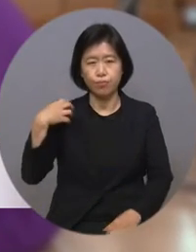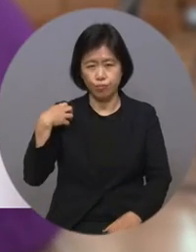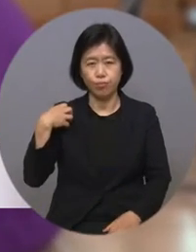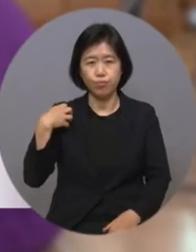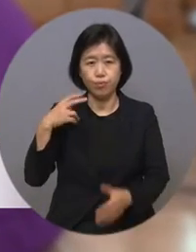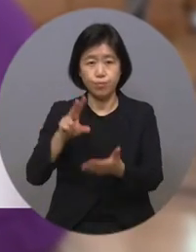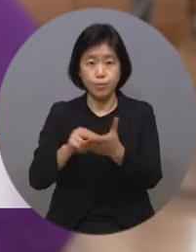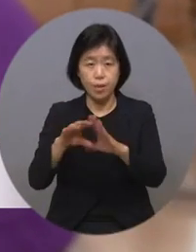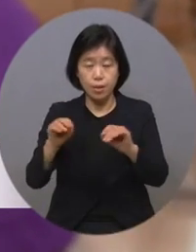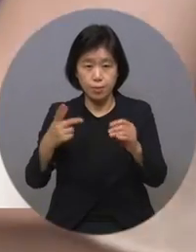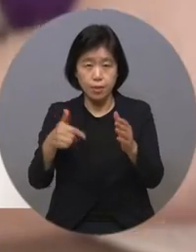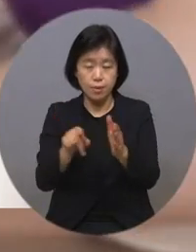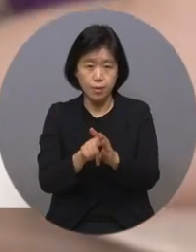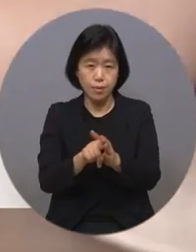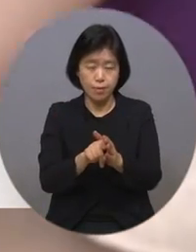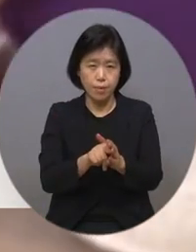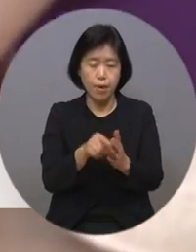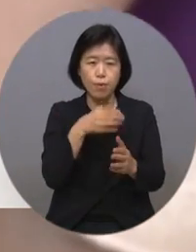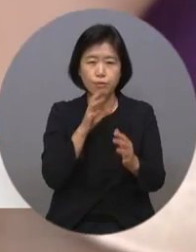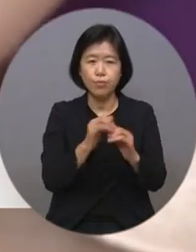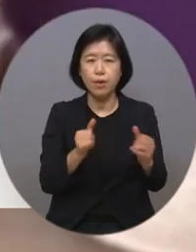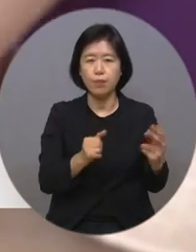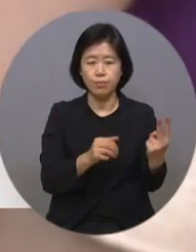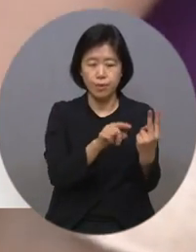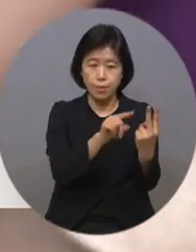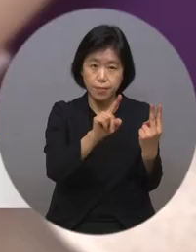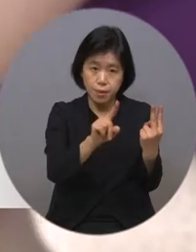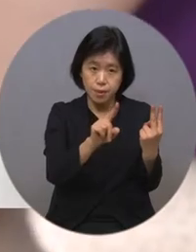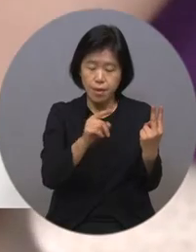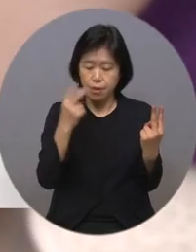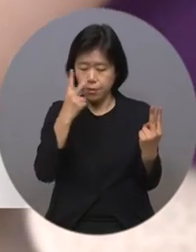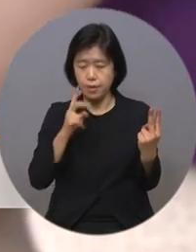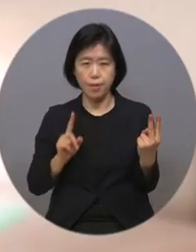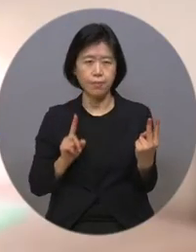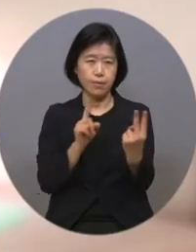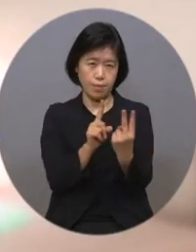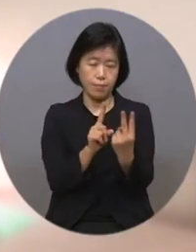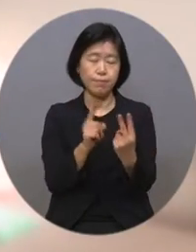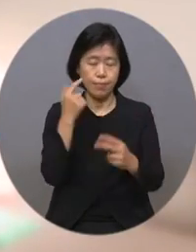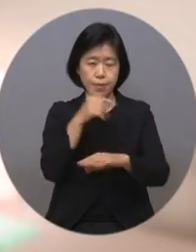수급자 2.1명당 요양보호사 1명을 배치하도록 개선할 방침입니다.